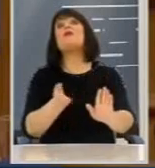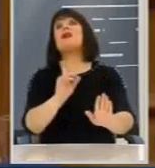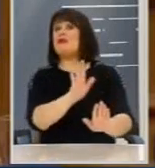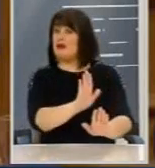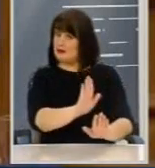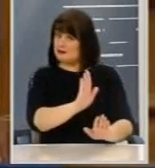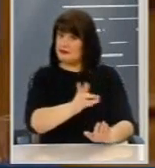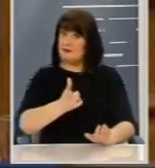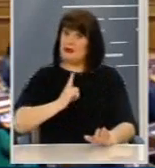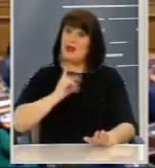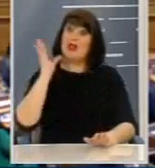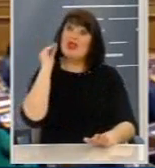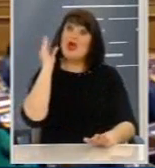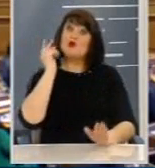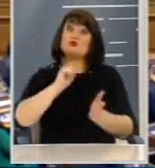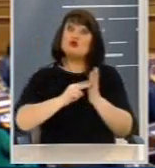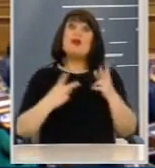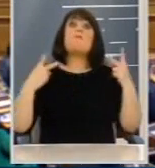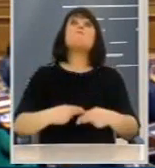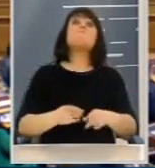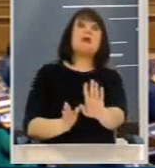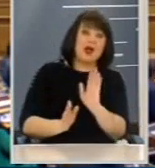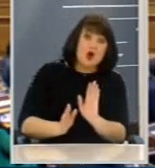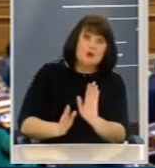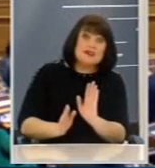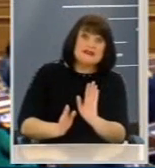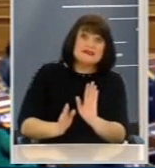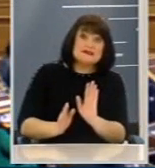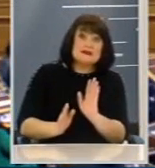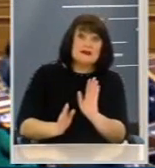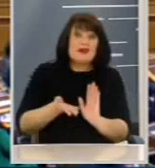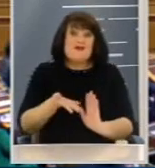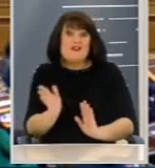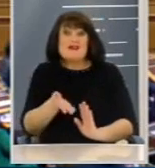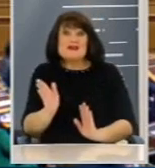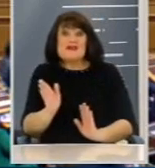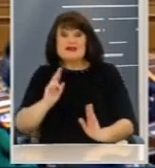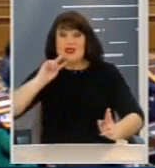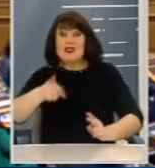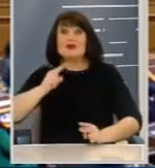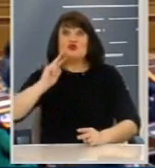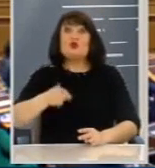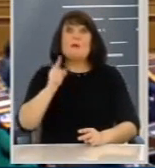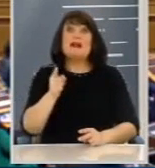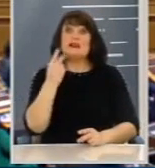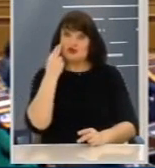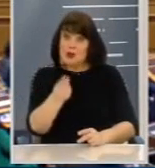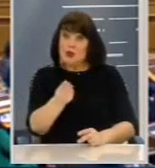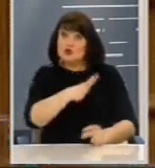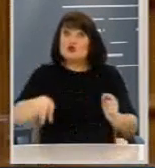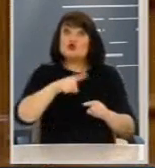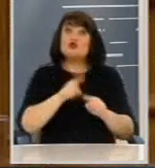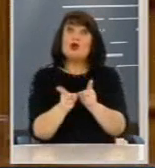κάτσετε και θα ακούσετε με προσοχή. Δεν θα με διακόψετε. Παρακαλώ, μην διακόψετε. Δεν θα ξεφύγετε από τις απαντήσεις που θα πάρετε ενώπιον του ελληνικού λαού. Θα